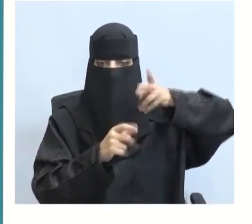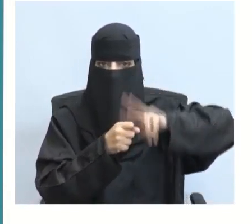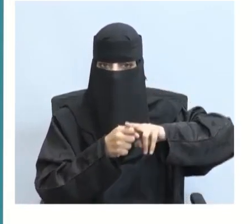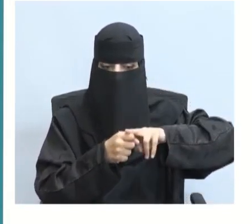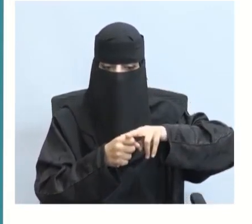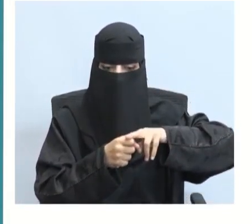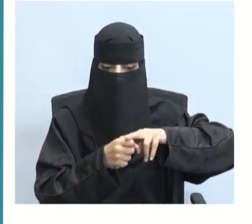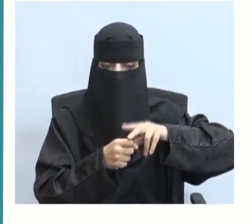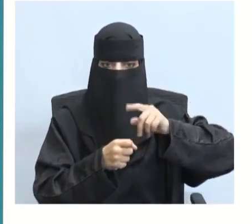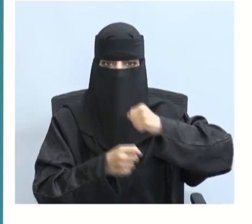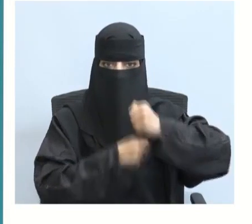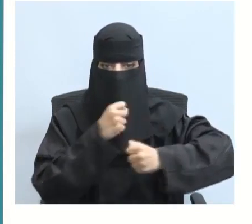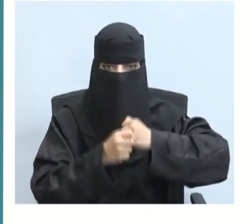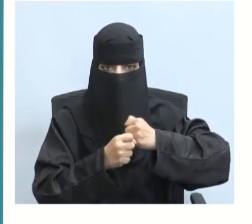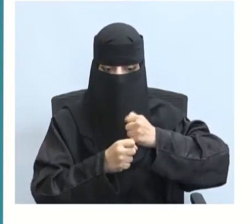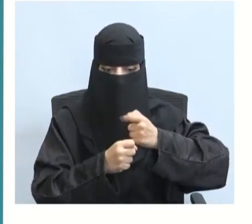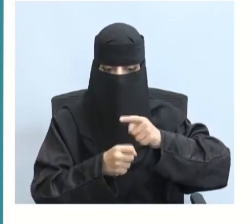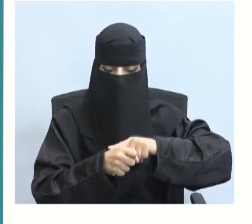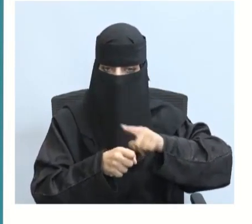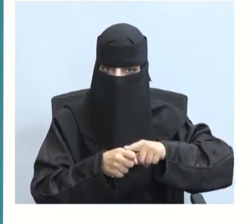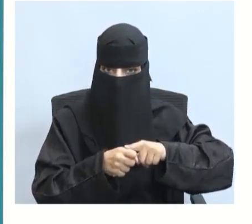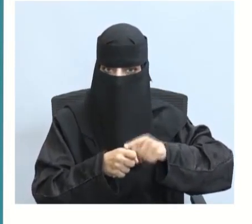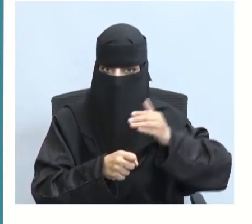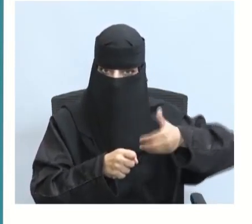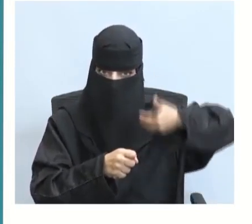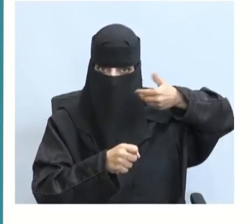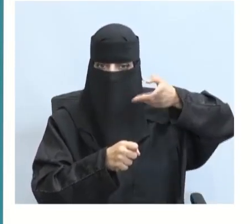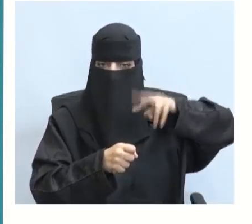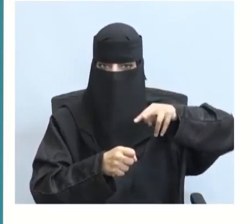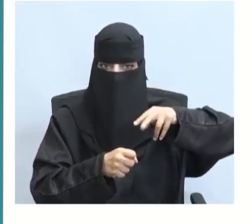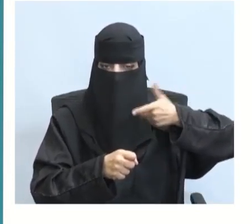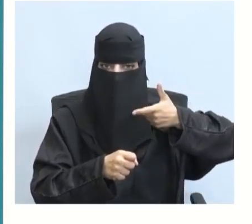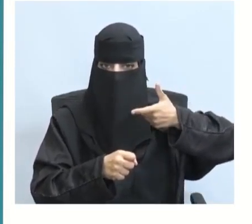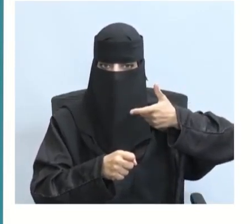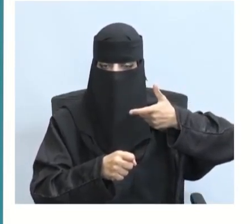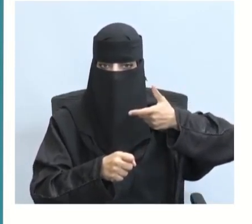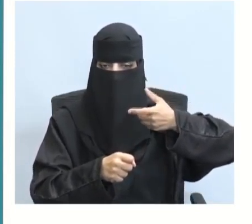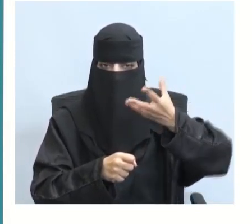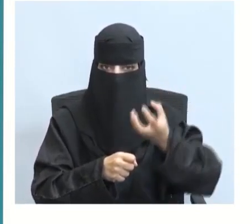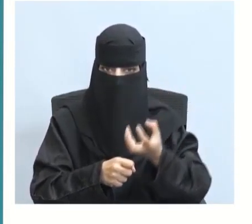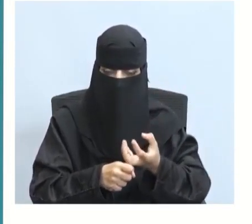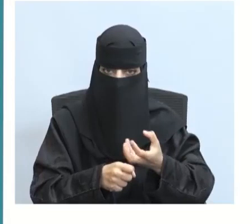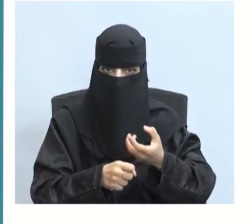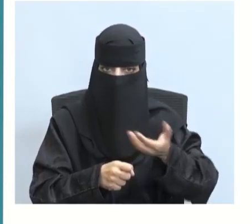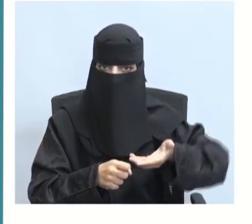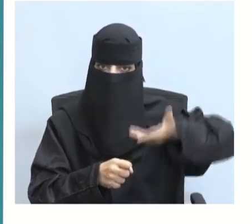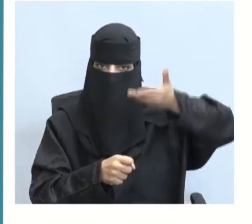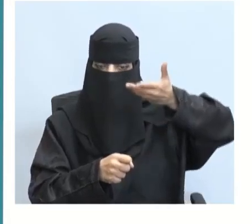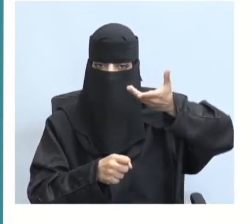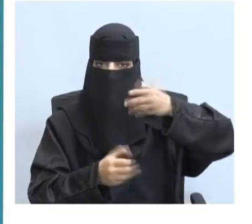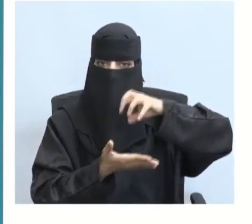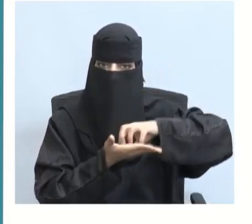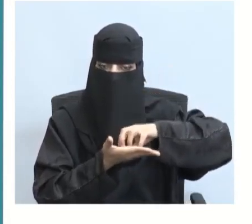تتحول من حركيه اذا عندما تعود للخلف مره اخرى تقل الطاقه الحركيه وتزداد